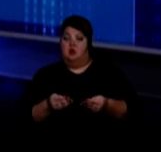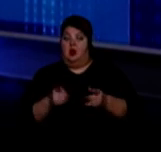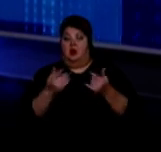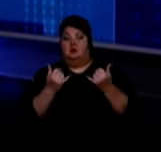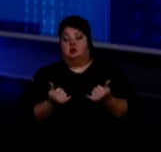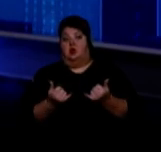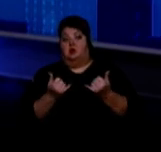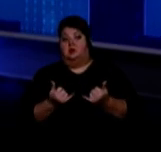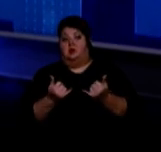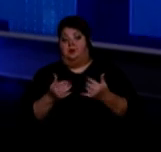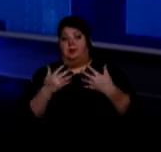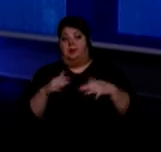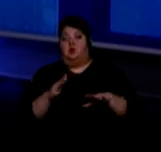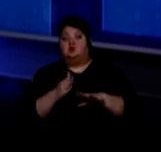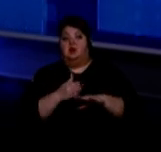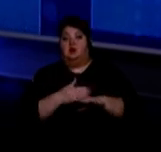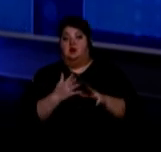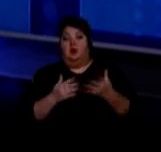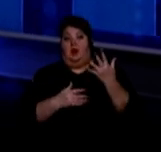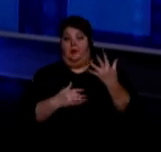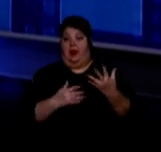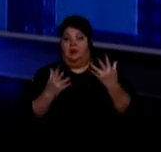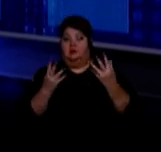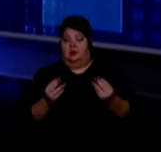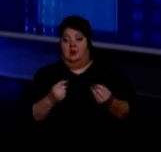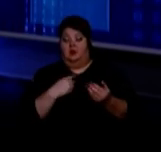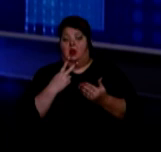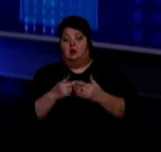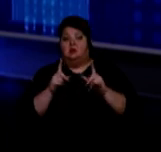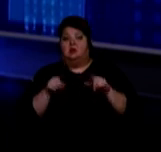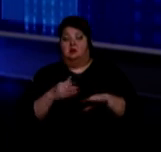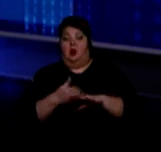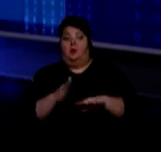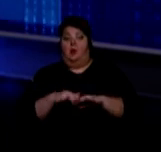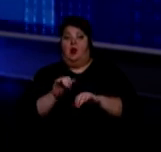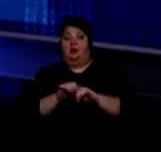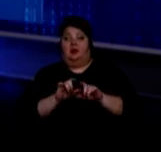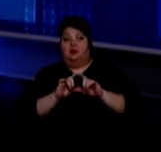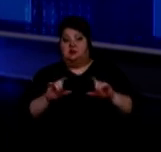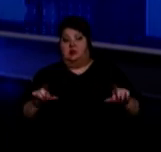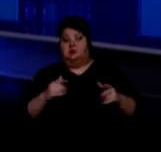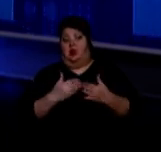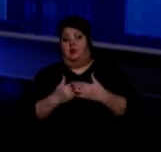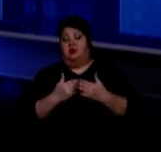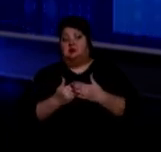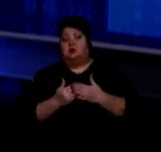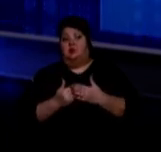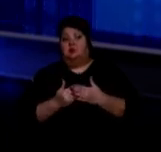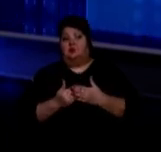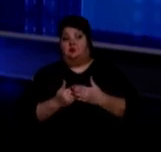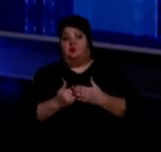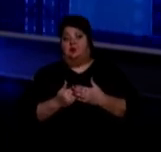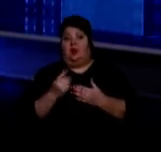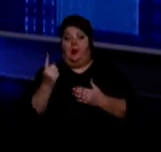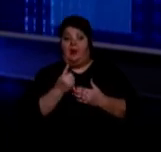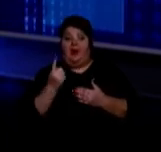сьогодні вже триває там який 5-й день. Ми бачимо даже по Полтавській станції, десь близько там